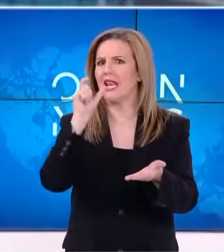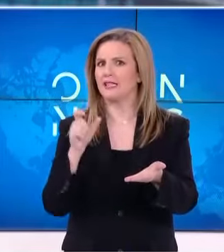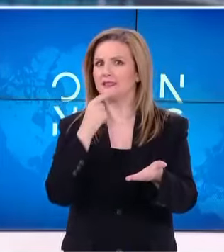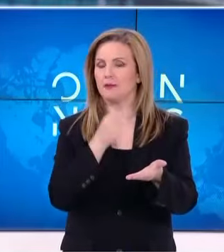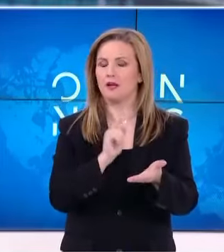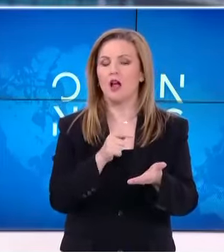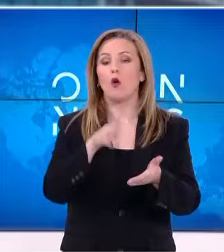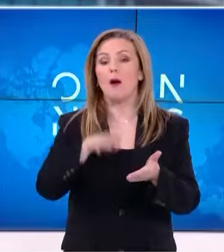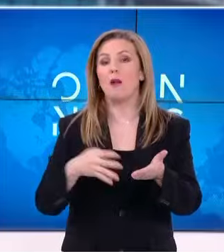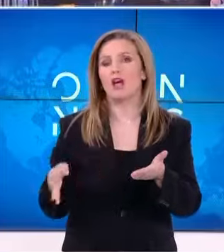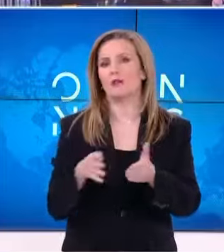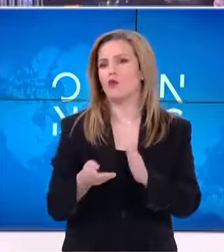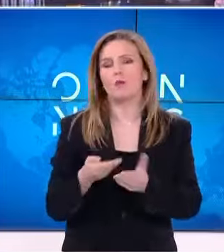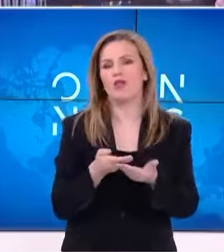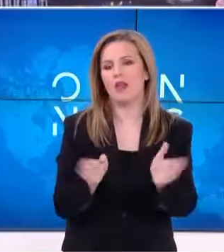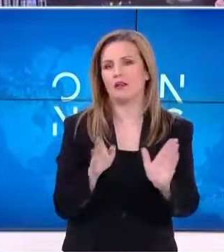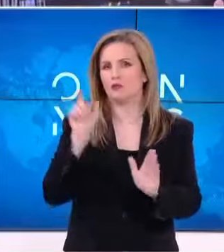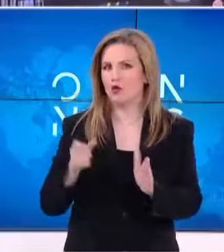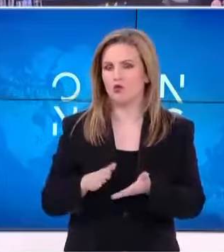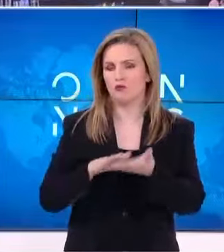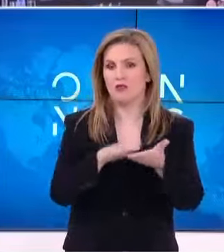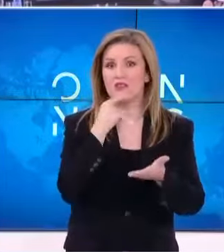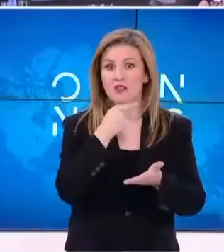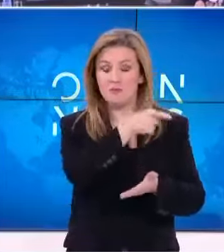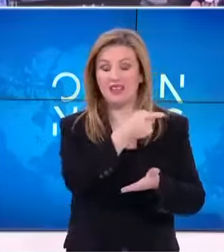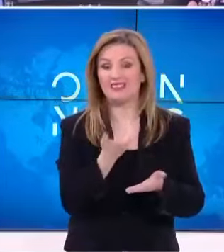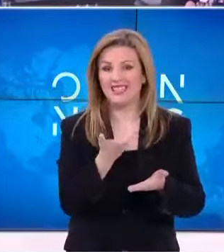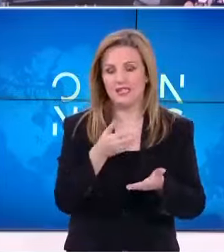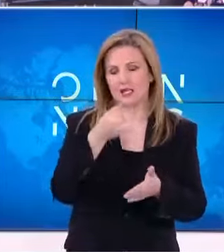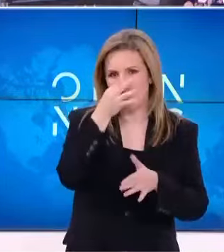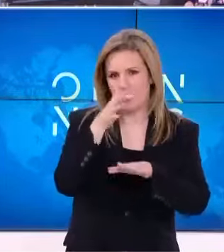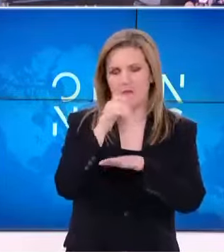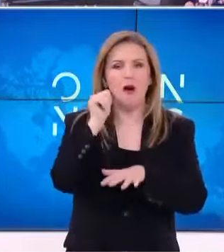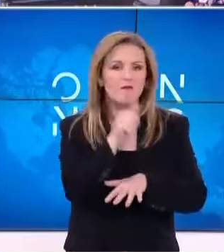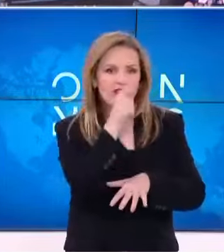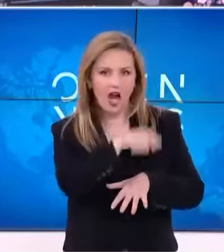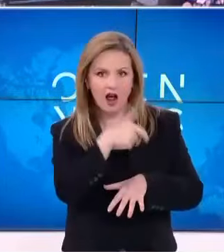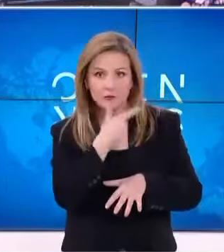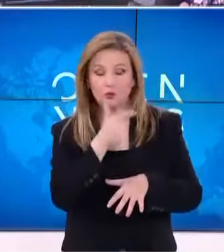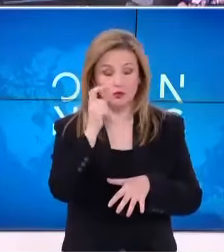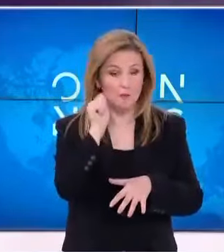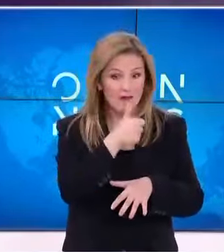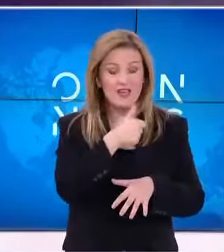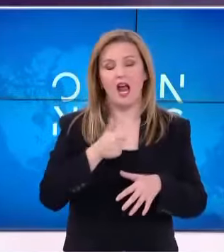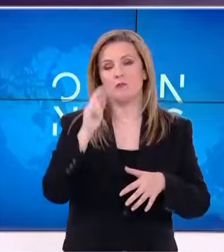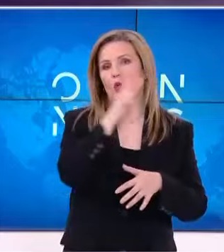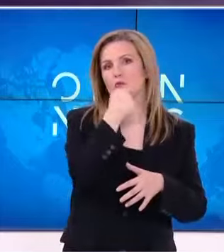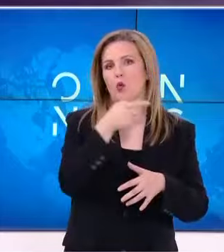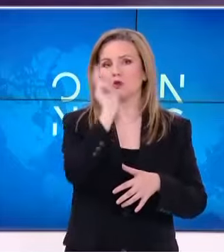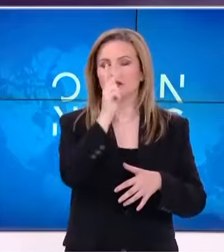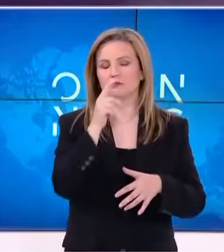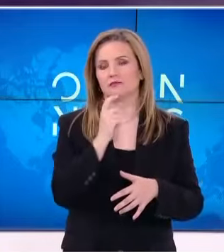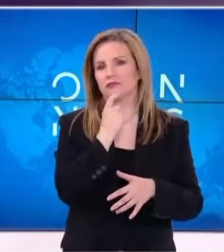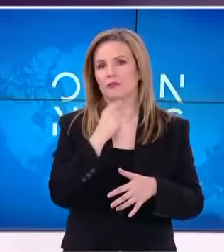ανοίξει ακόμα η πλατφόρμα και να χαρακτηρίζει τον πρωθυπουργό αλ καπόνε τι λέτε εσείς για όλα αυτά πώς την παρακολουθείτε αυτή τη σύγκρουση κυρία αντωνοπούλου